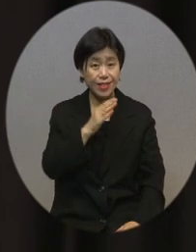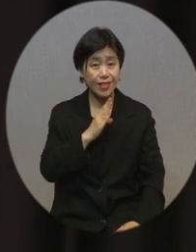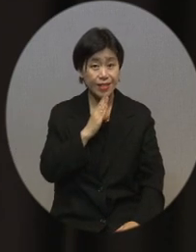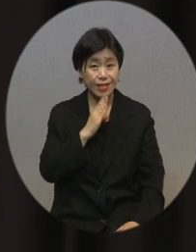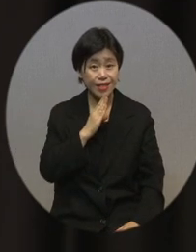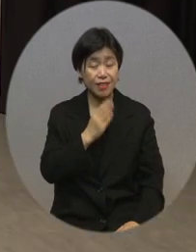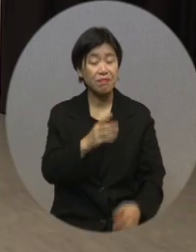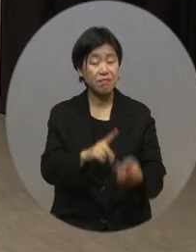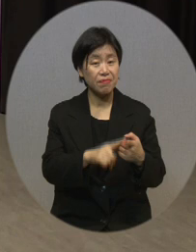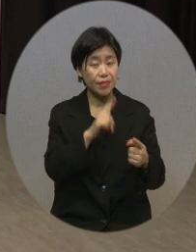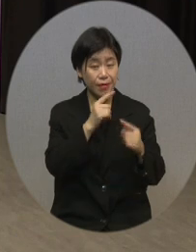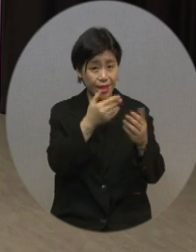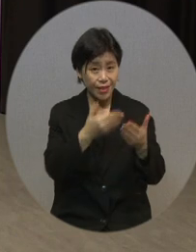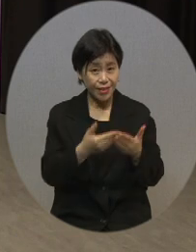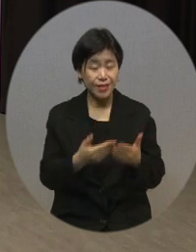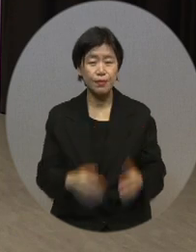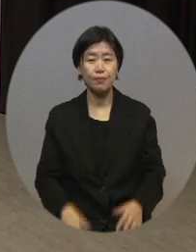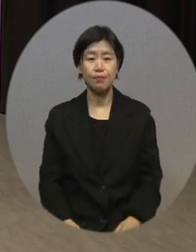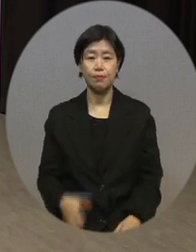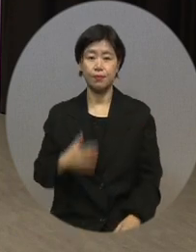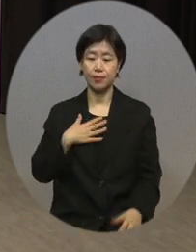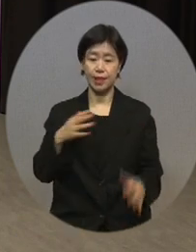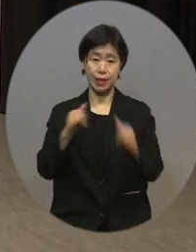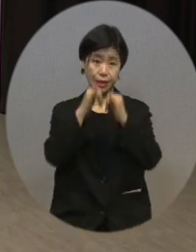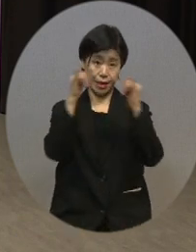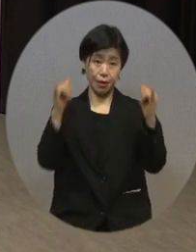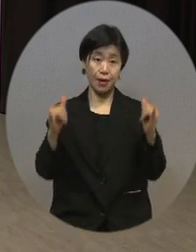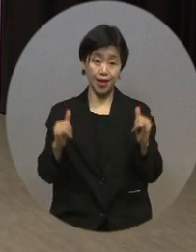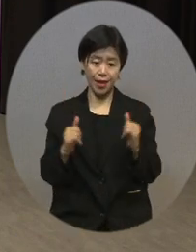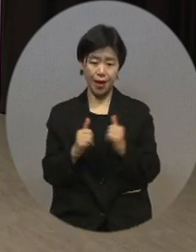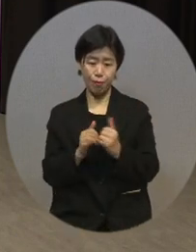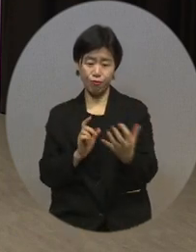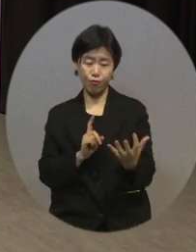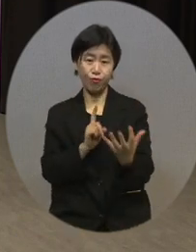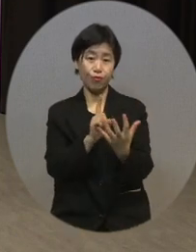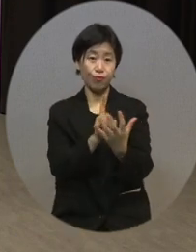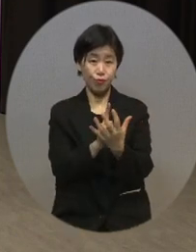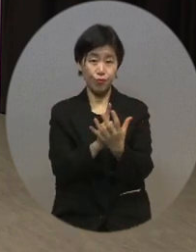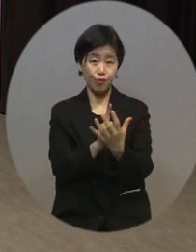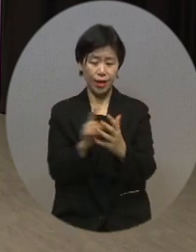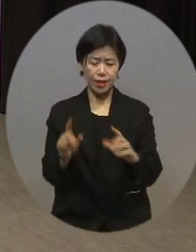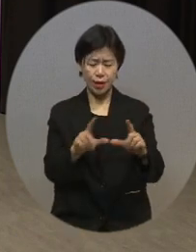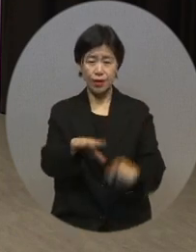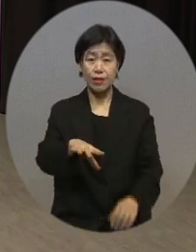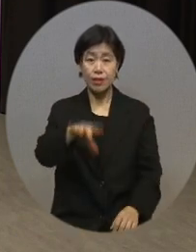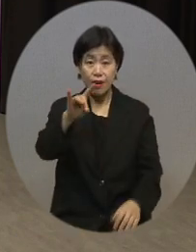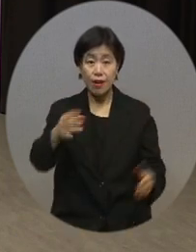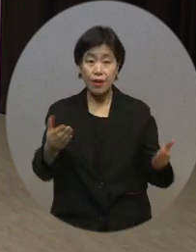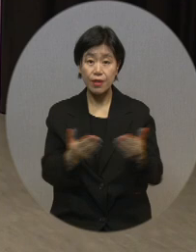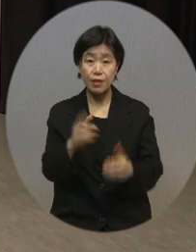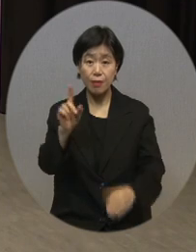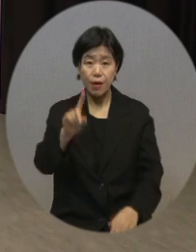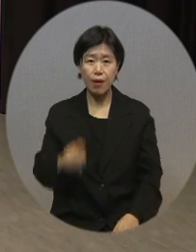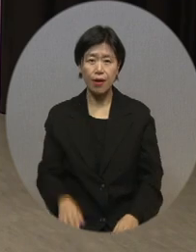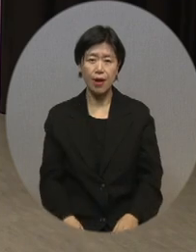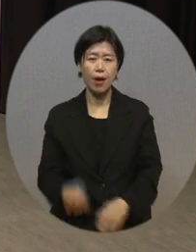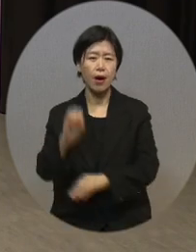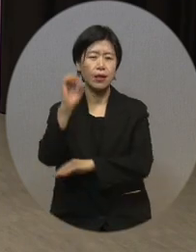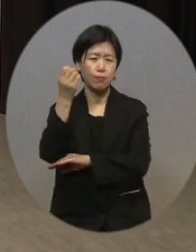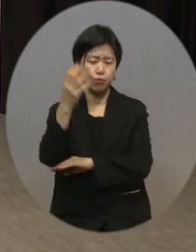소개 좀 해주세요. 예, 제가 사회생활 맨 처음의 시작은 언론인으로 시작했습니다. 아, 그래요? 예, 예.